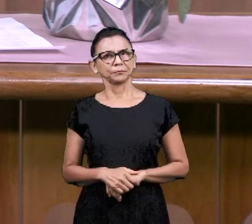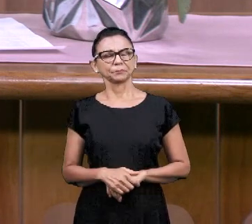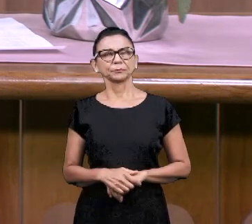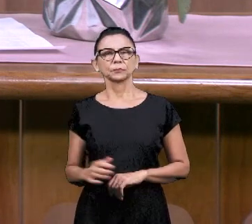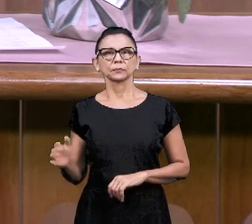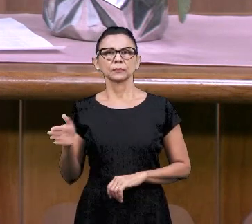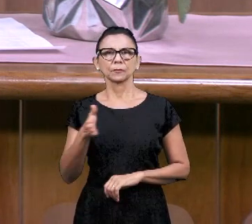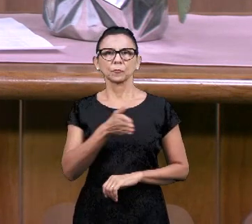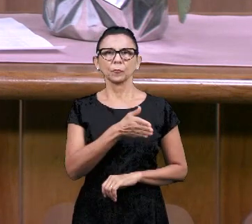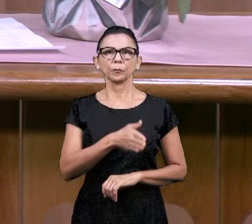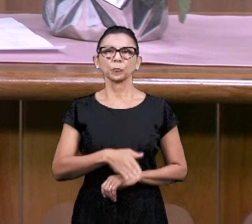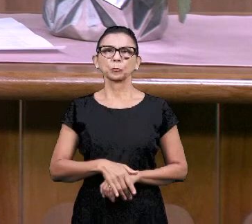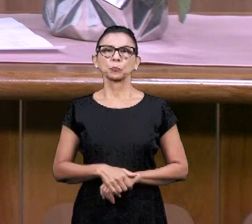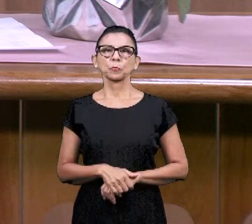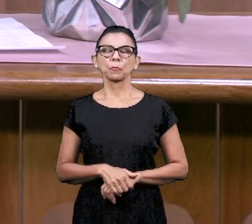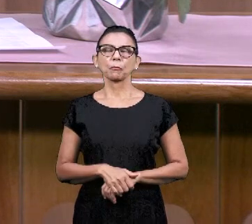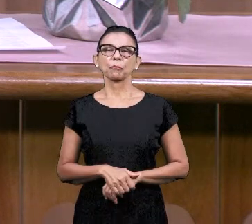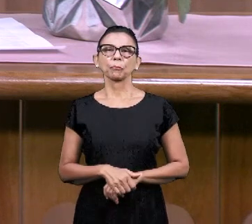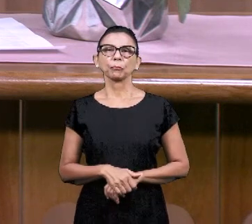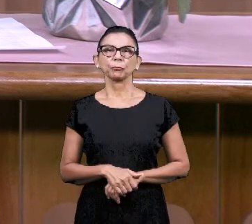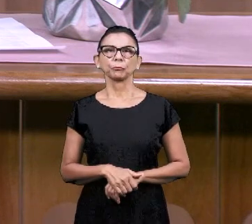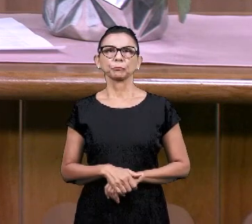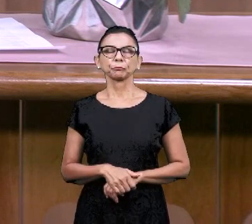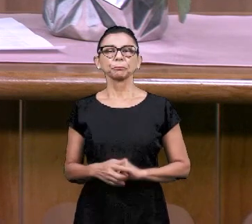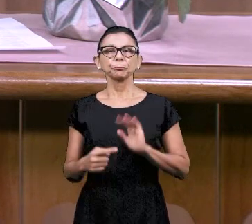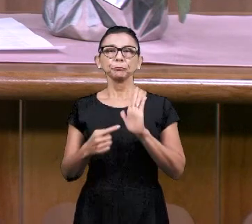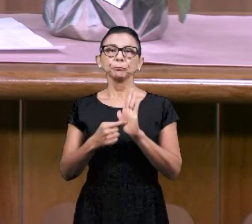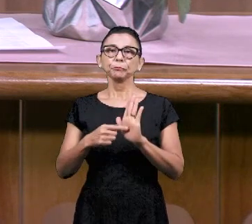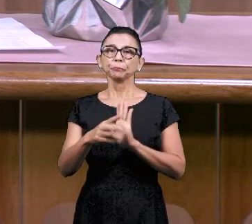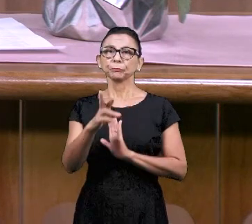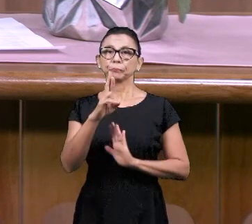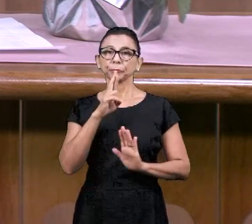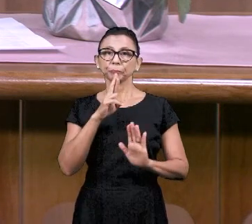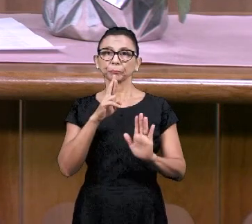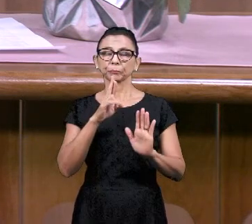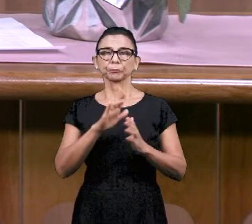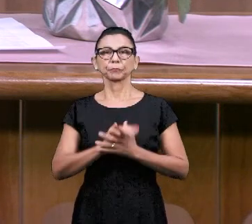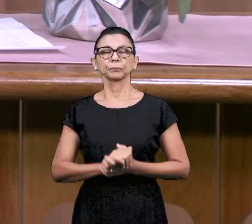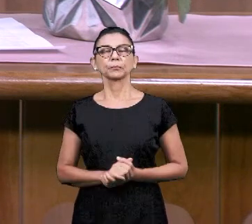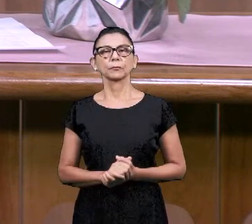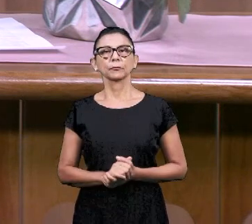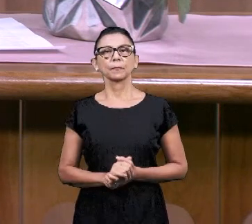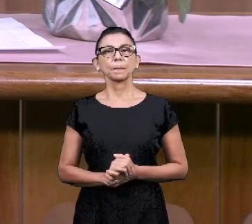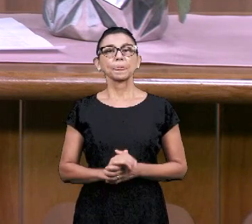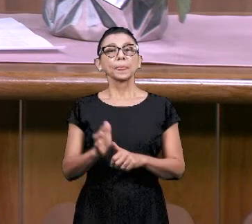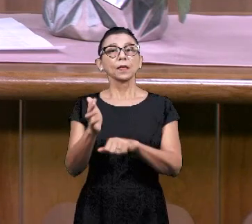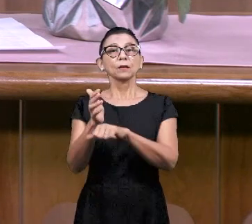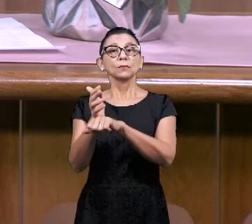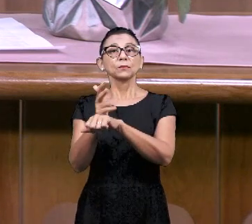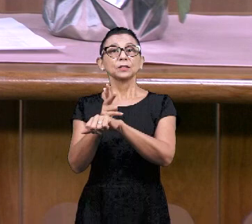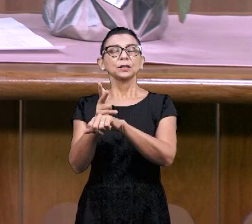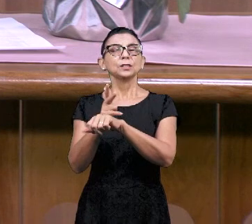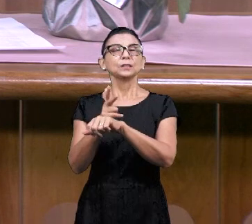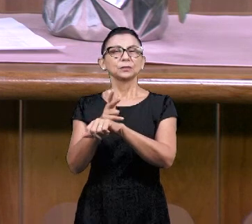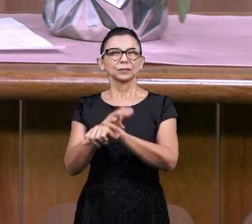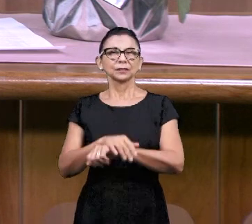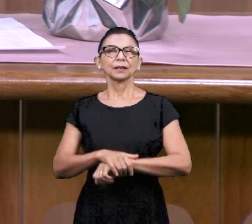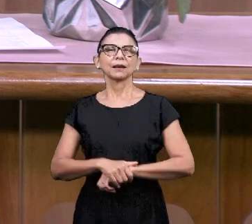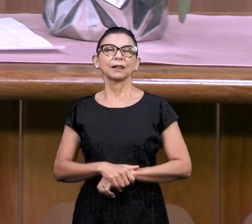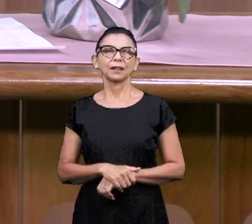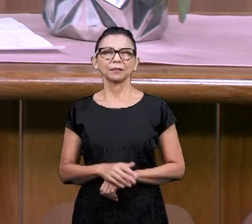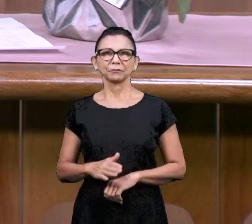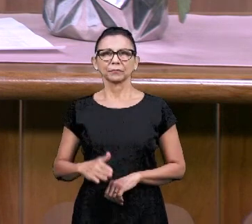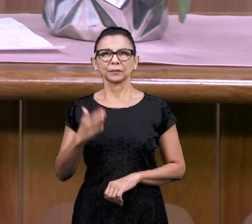d'Étienne. Nous allons passer maintenant à la présentation des questions qui ont été envoyées à travers les vidéos que nos frères et sœurs